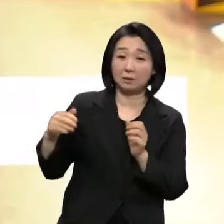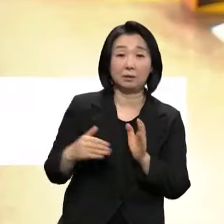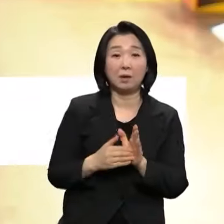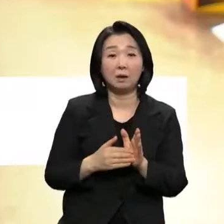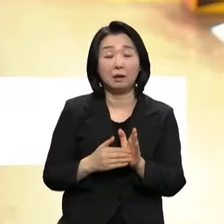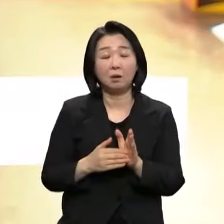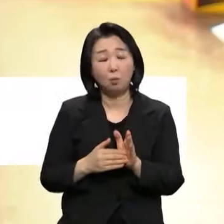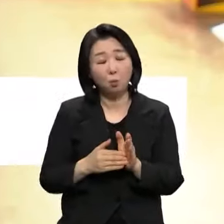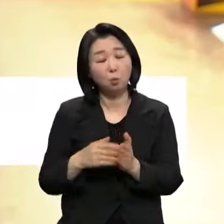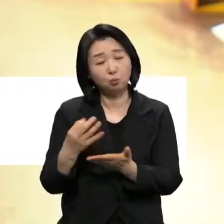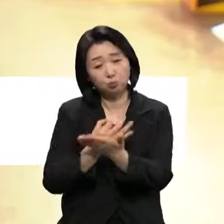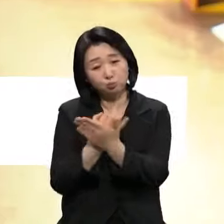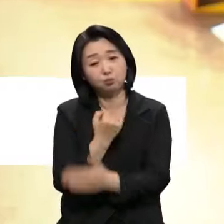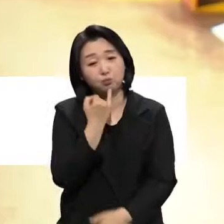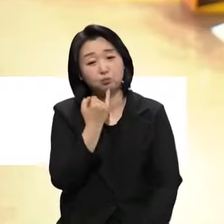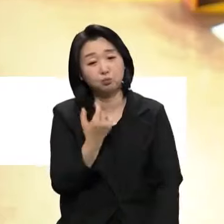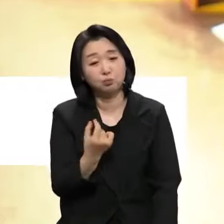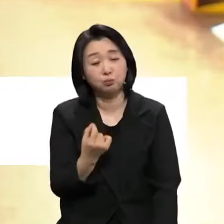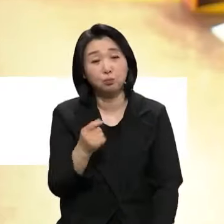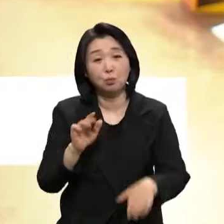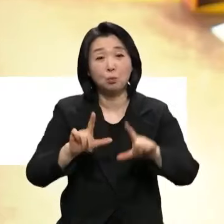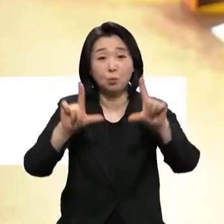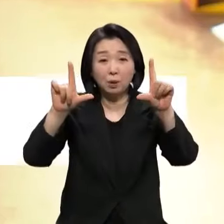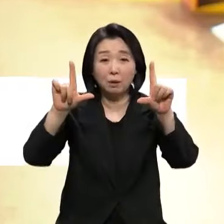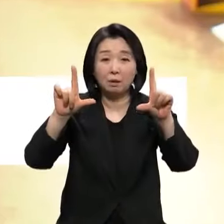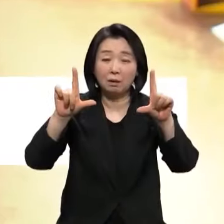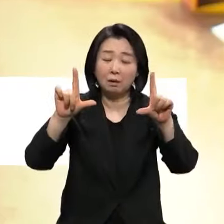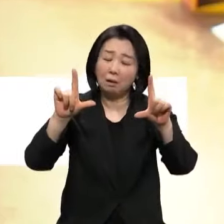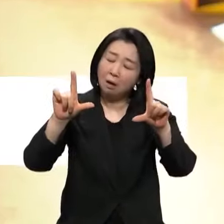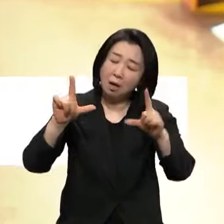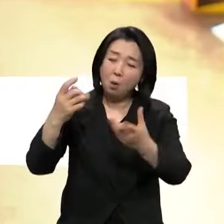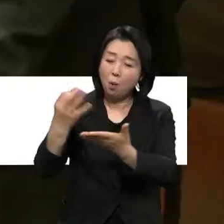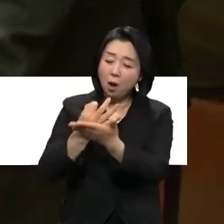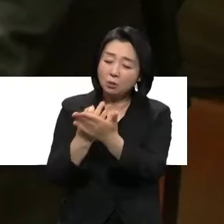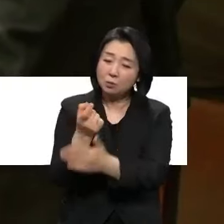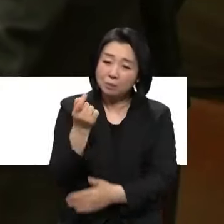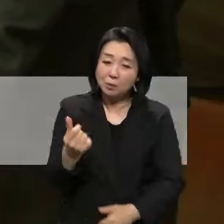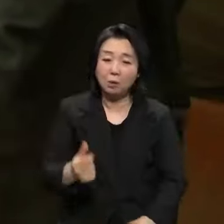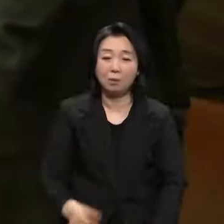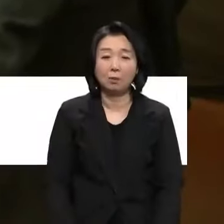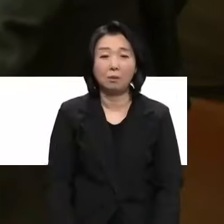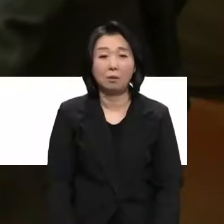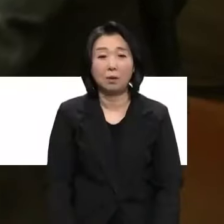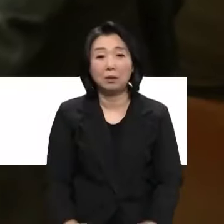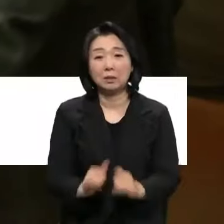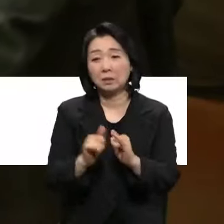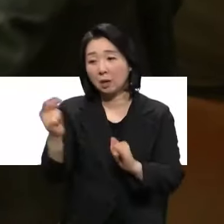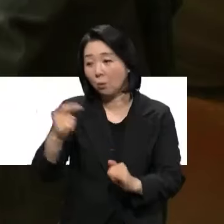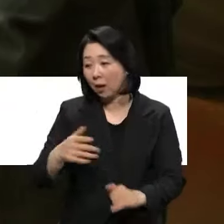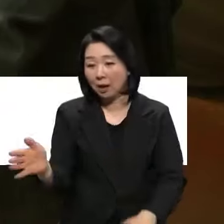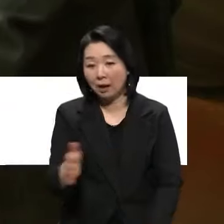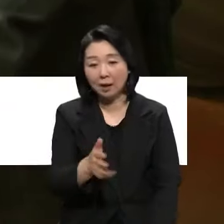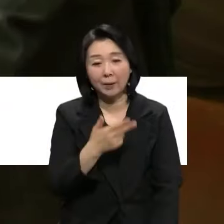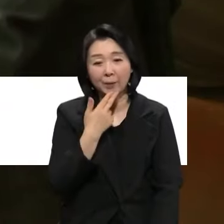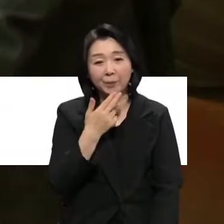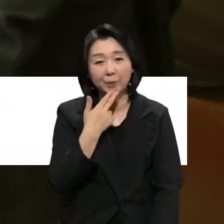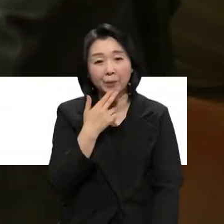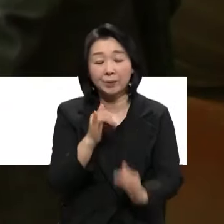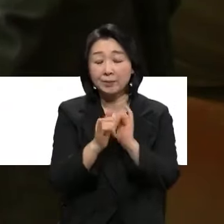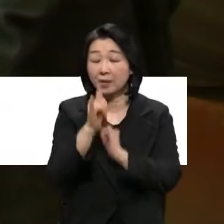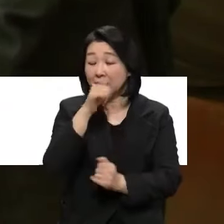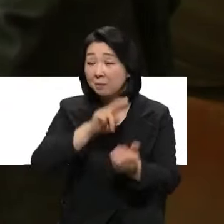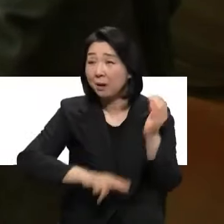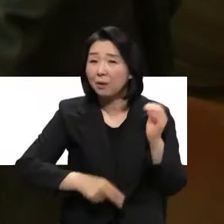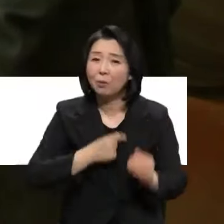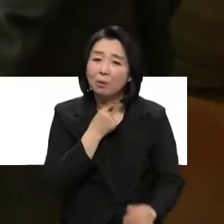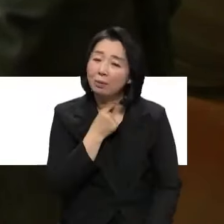해도 괜찮았는데 올 들어서 아주 유난히 더해. 사람이 없어. 사람이 없어요? 사람이 있어야 뭘